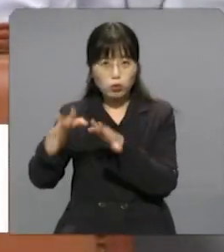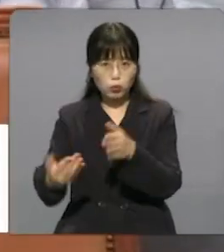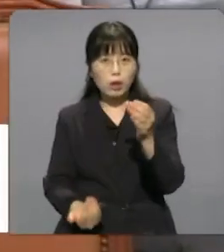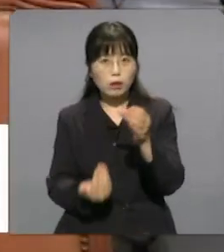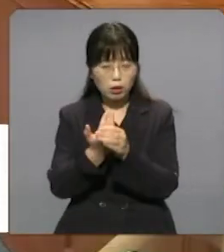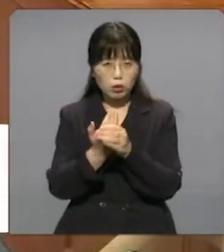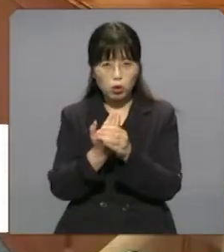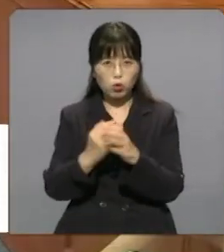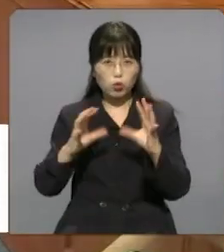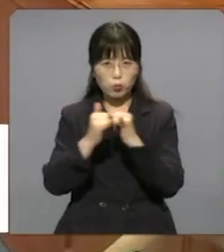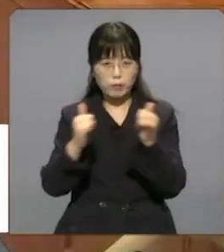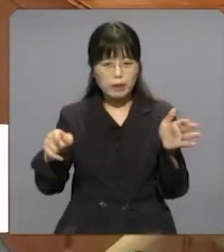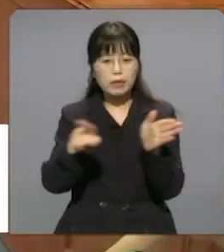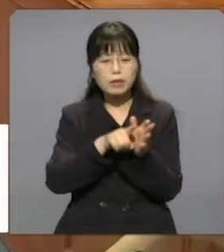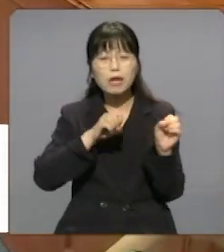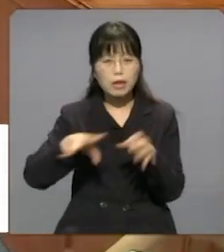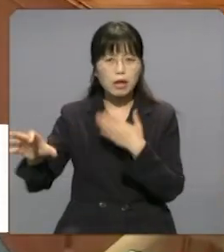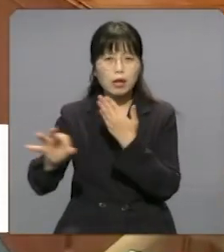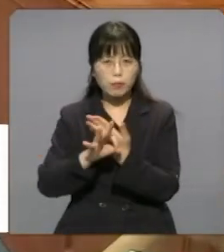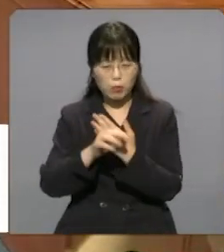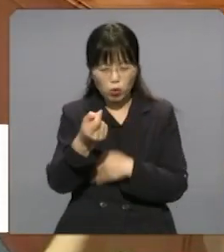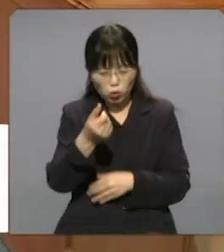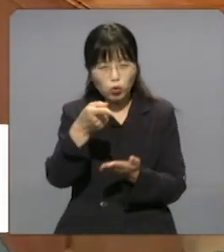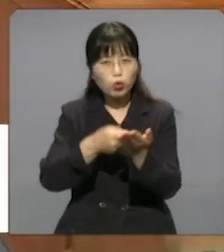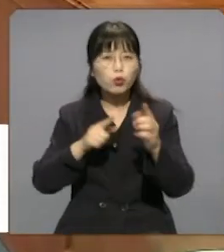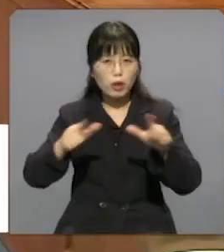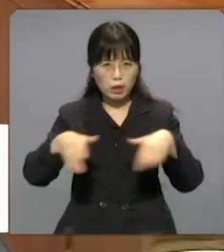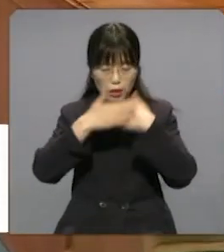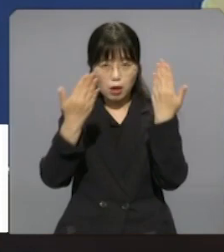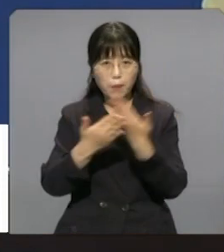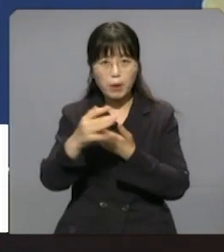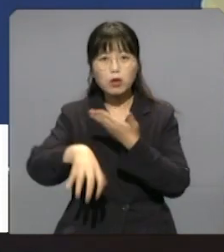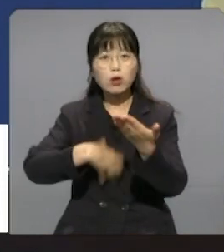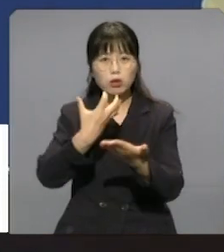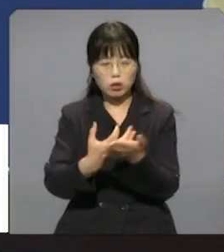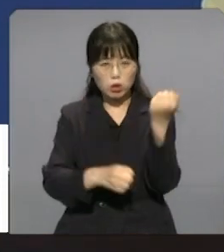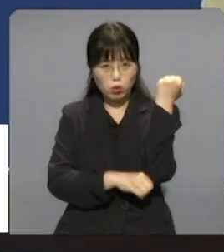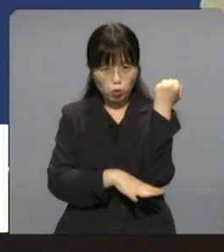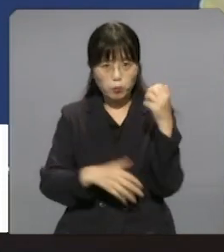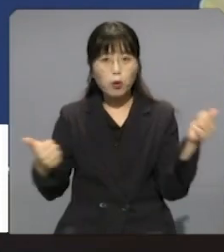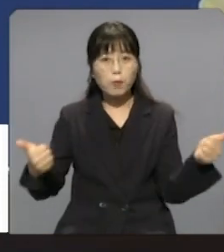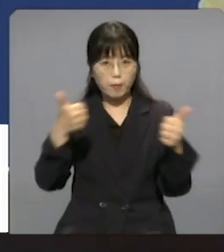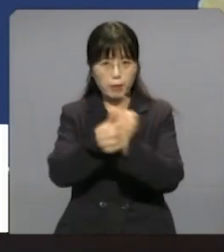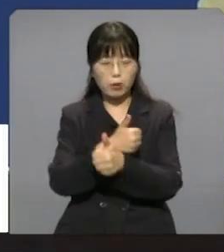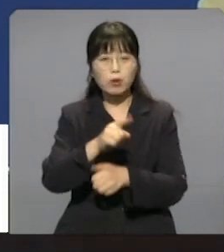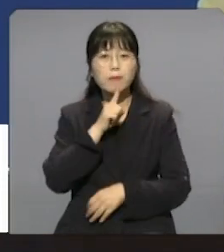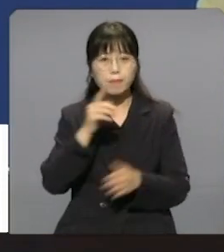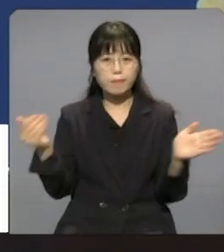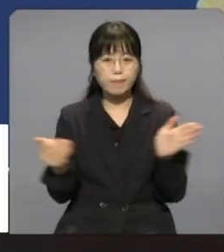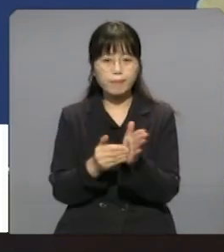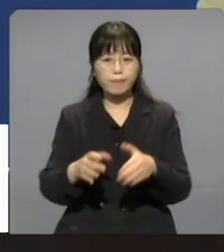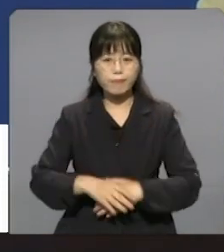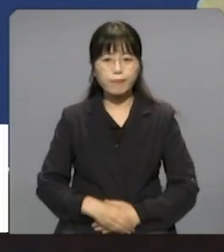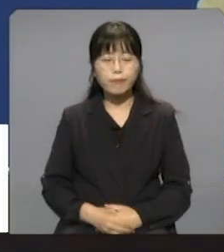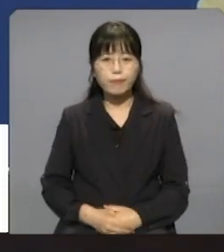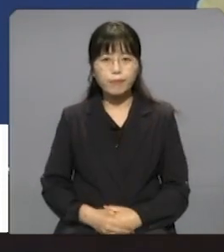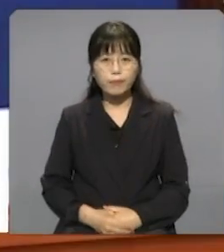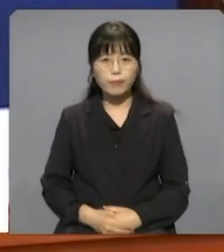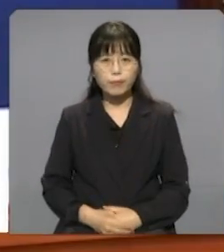사건으로 국민의 신뢰를 잃었다며 국소수술이 아닌 전면 혁신으로 근본을 바꾸겠다고 밝혔습니다.